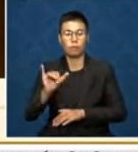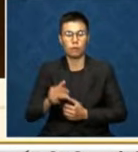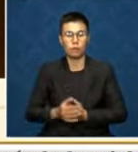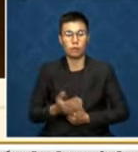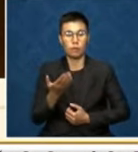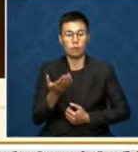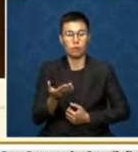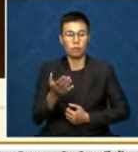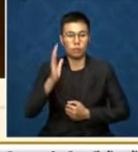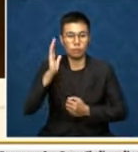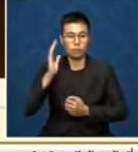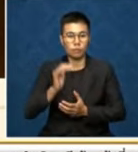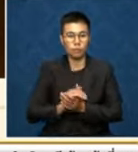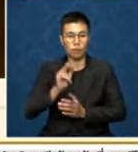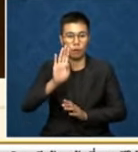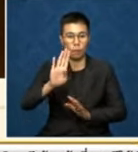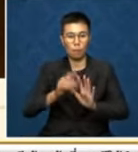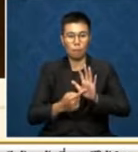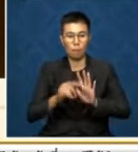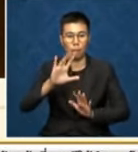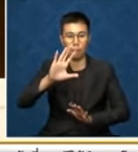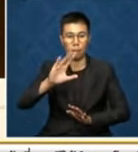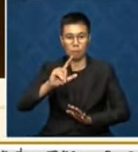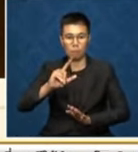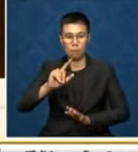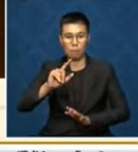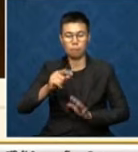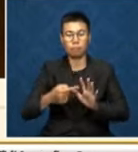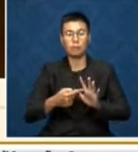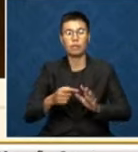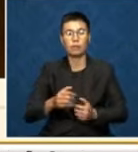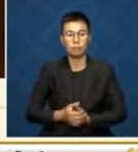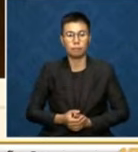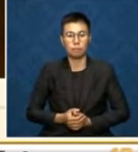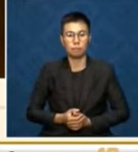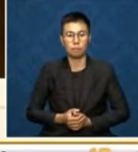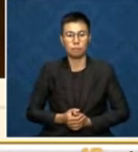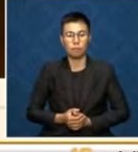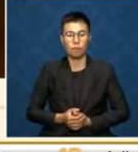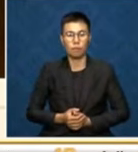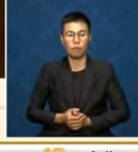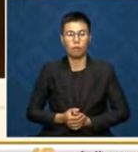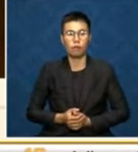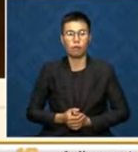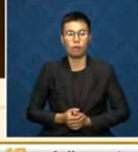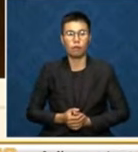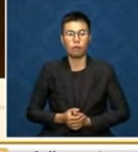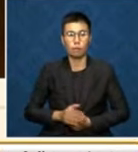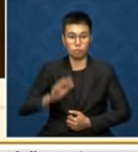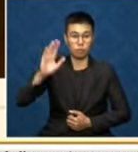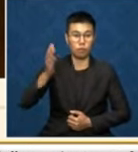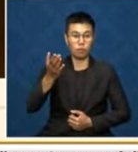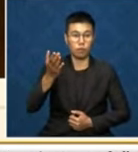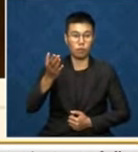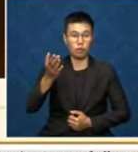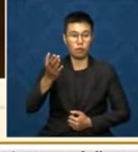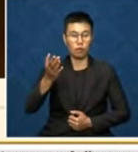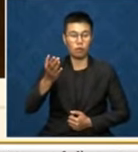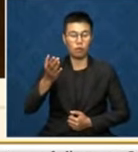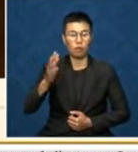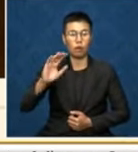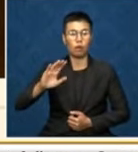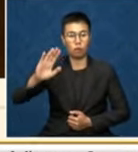เชิญท่านบัญชาเดชเจริญศิริกุลครับข้ามนะครับ กลับเรียน เชิญท่านถากร